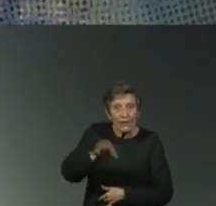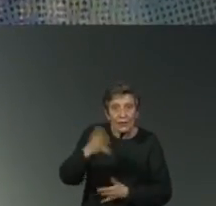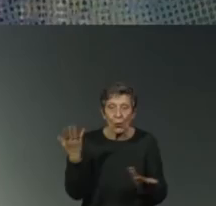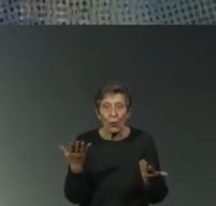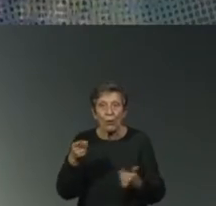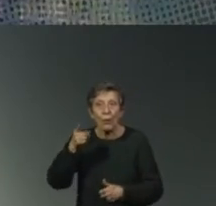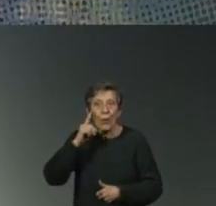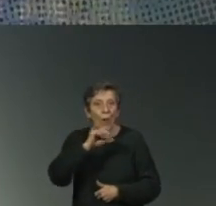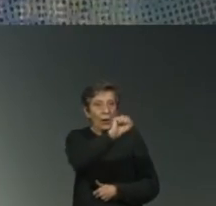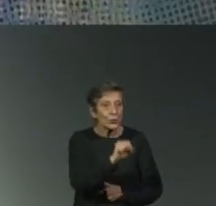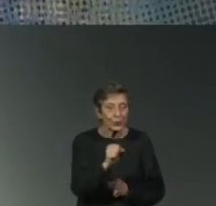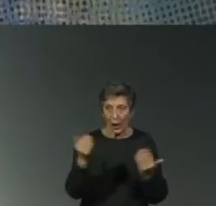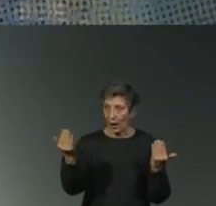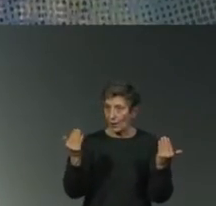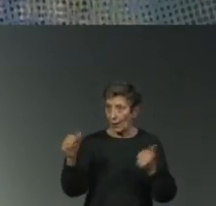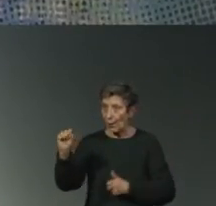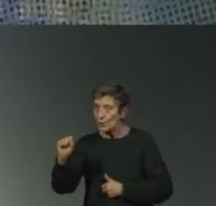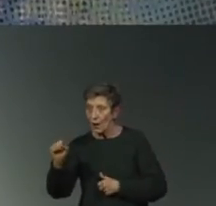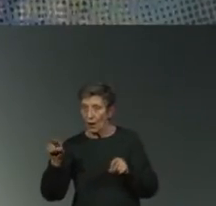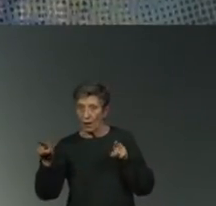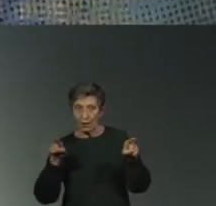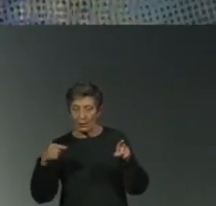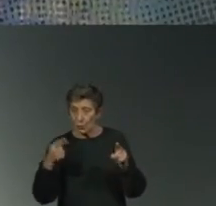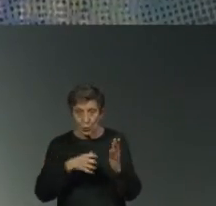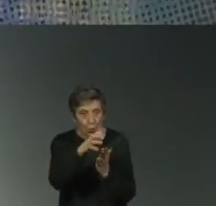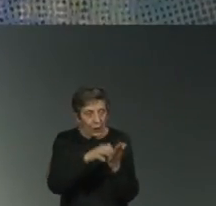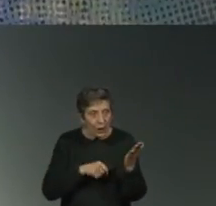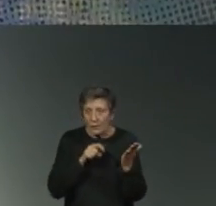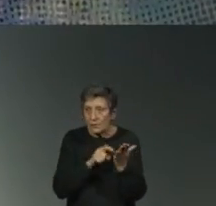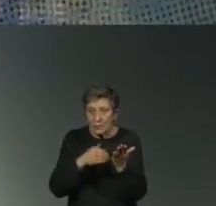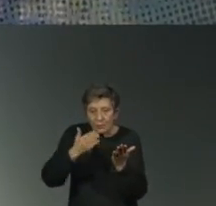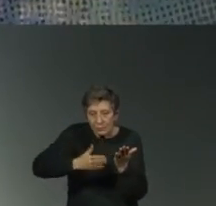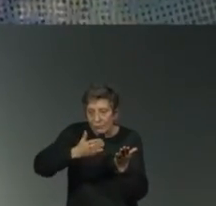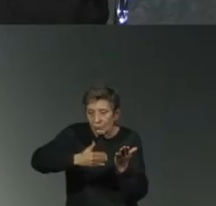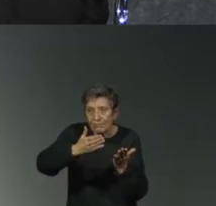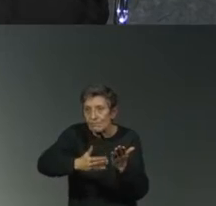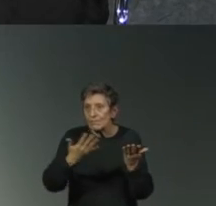par rapport à Sarah, indique à chaque endroit du texte, très précisément,